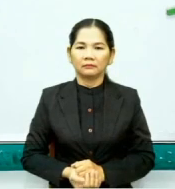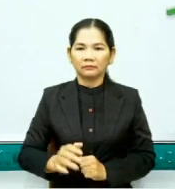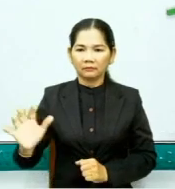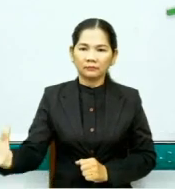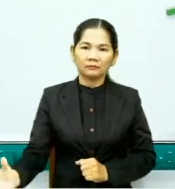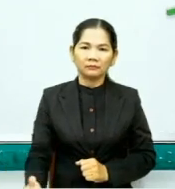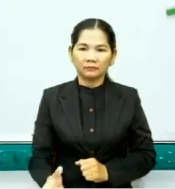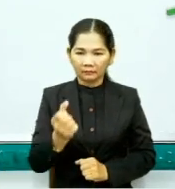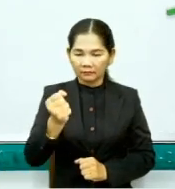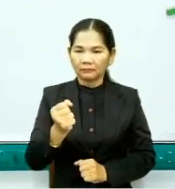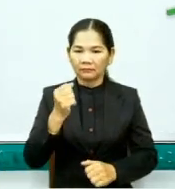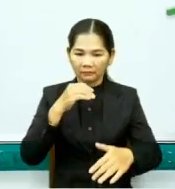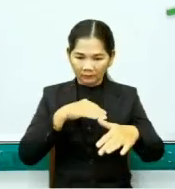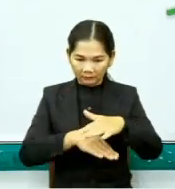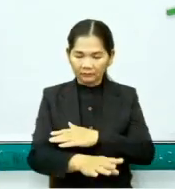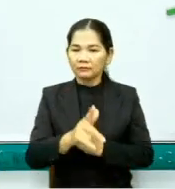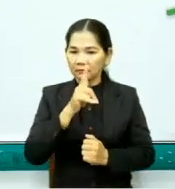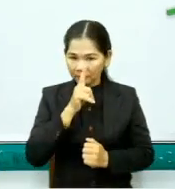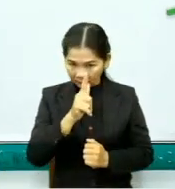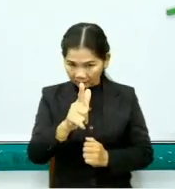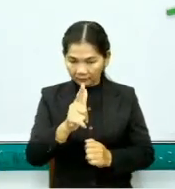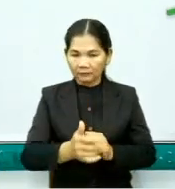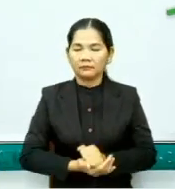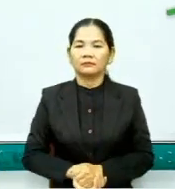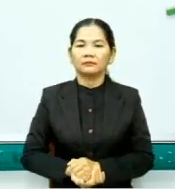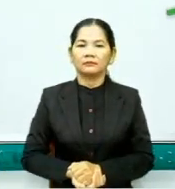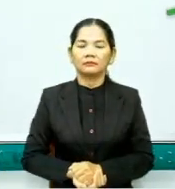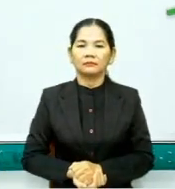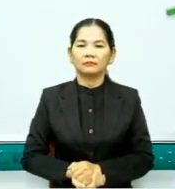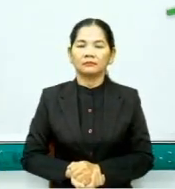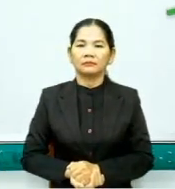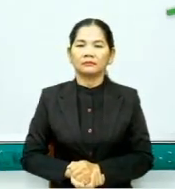Bán cho chìa.